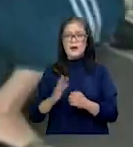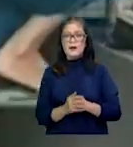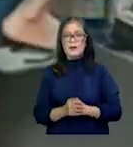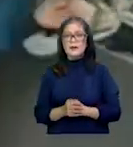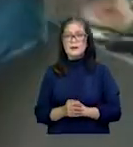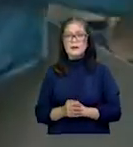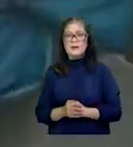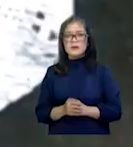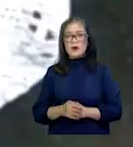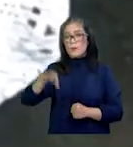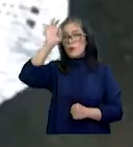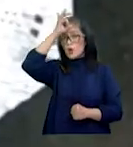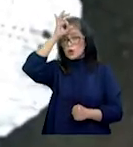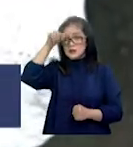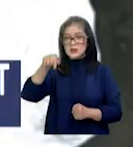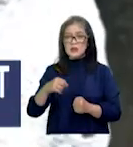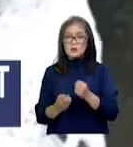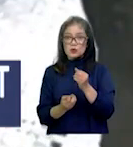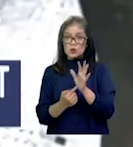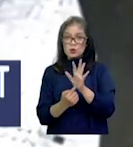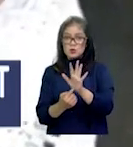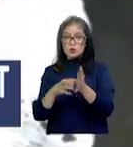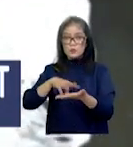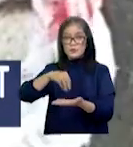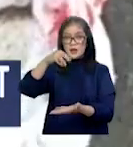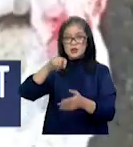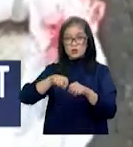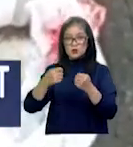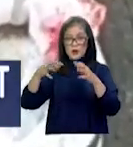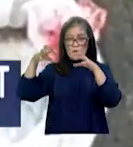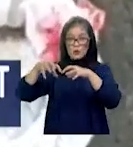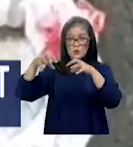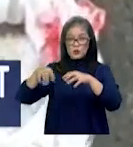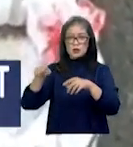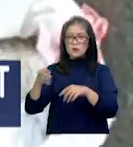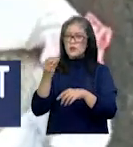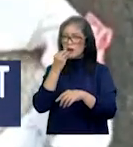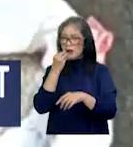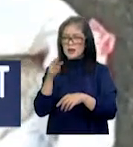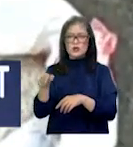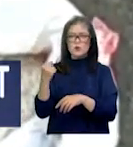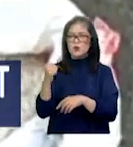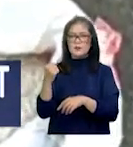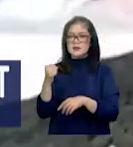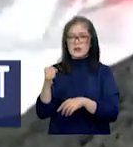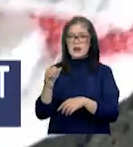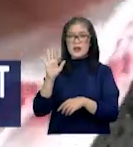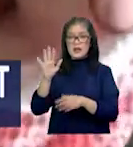Lebih jauh, Polda Metro Jaya mengungkap beras yang rusak akibat terkena hujan tidak layak jika diberikan kepada keluarga penerima